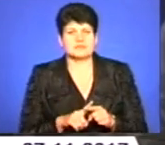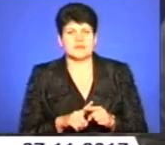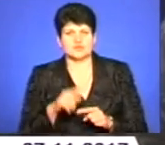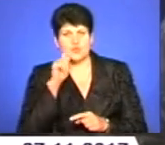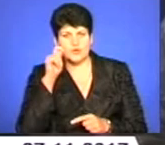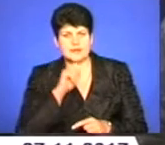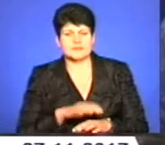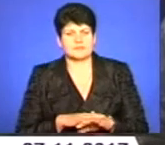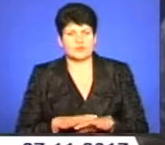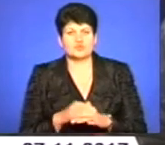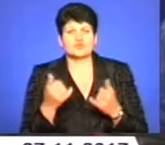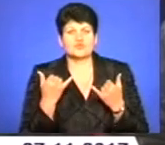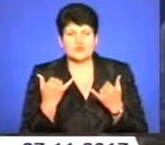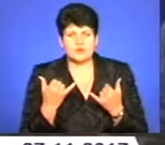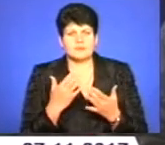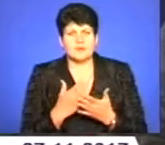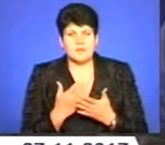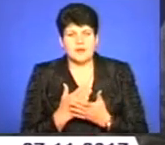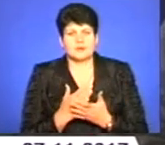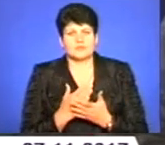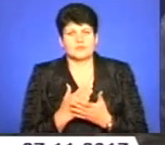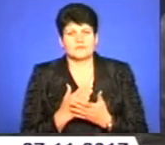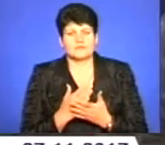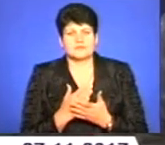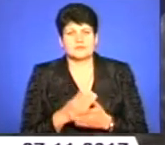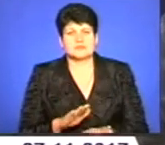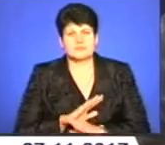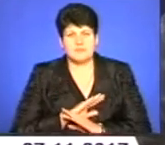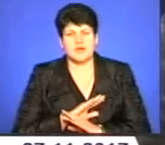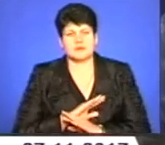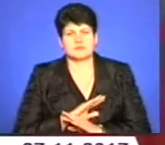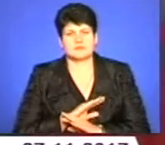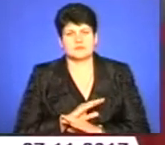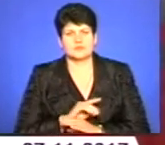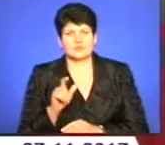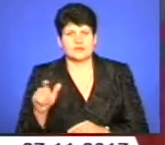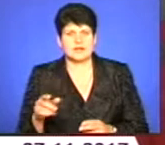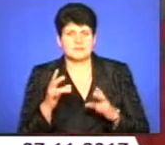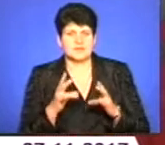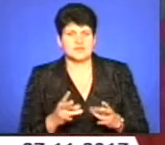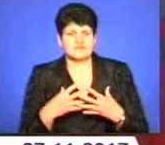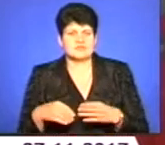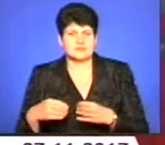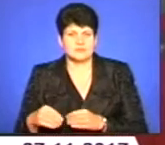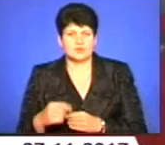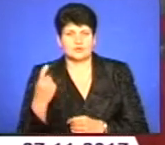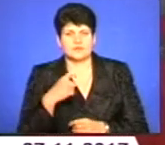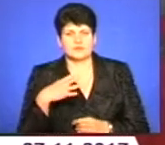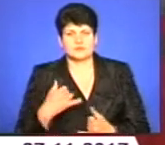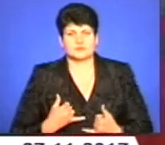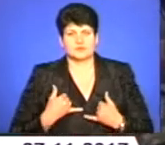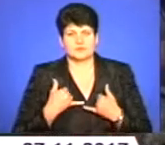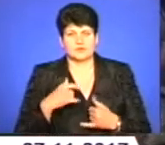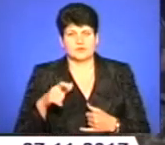нього смерті, людські біди в сім'ях. Хвилиною мовчання тернополяни вшанували пам'ять